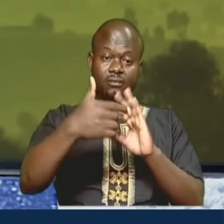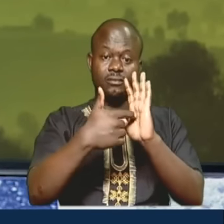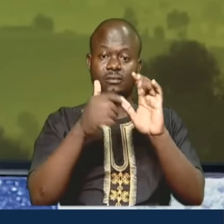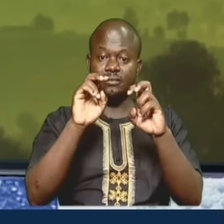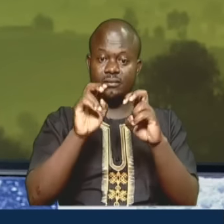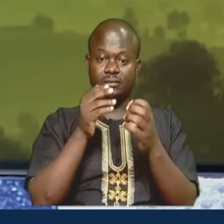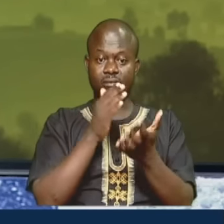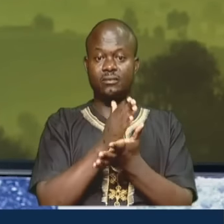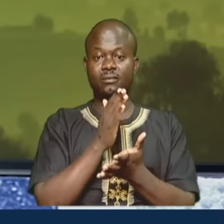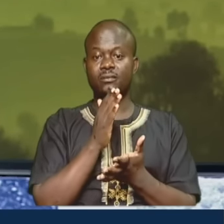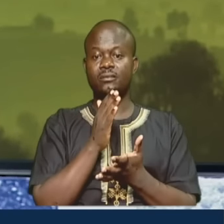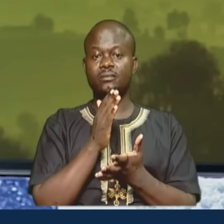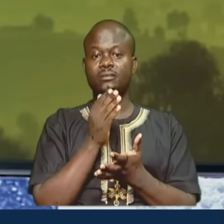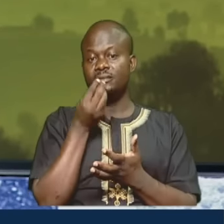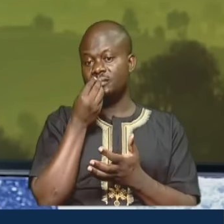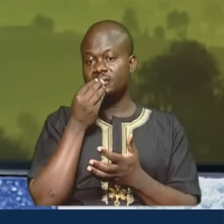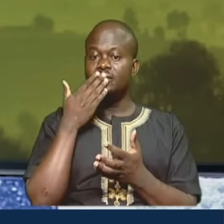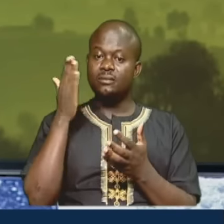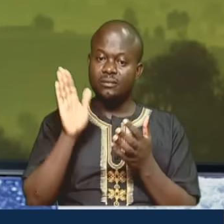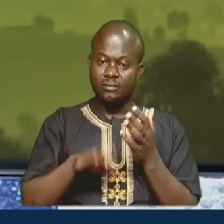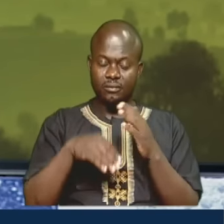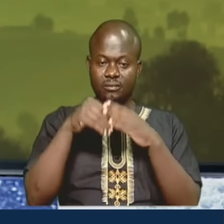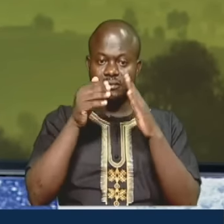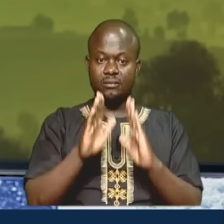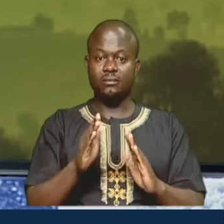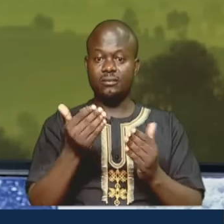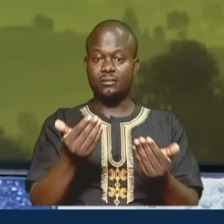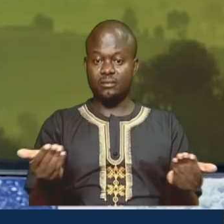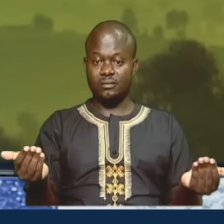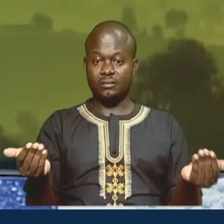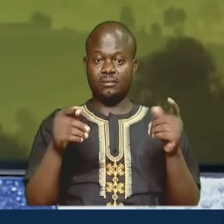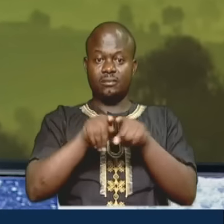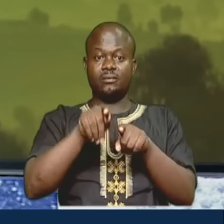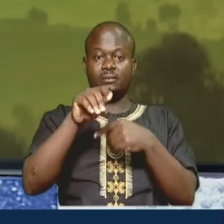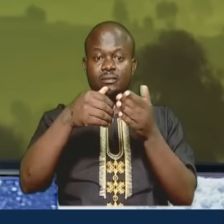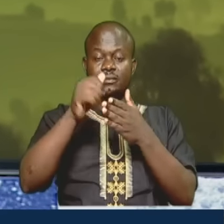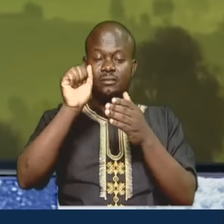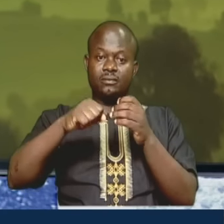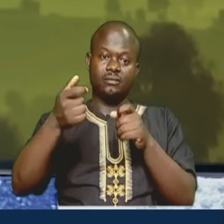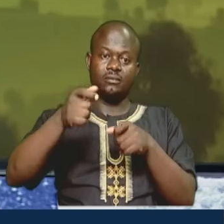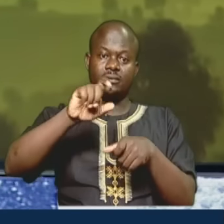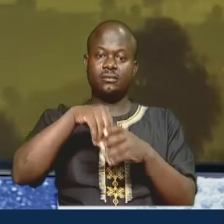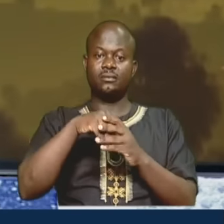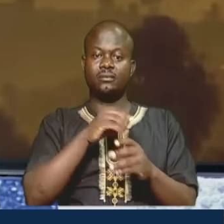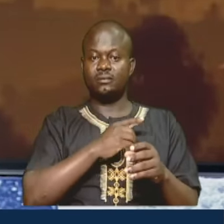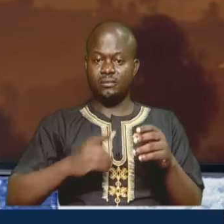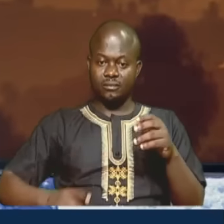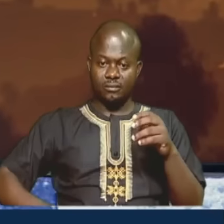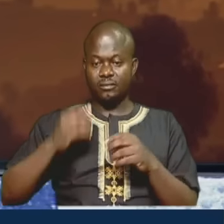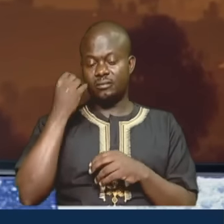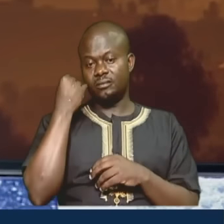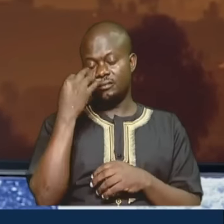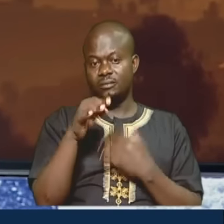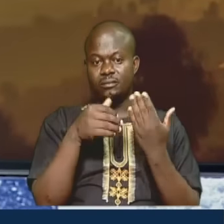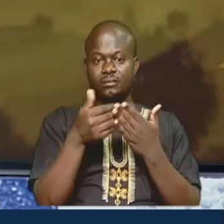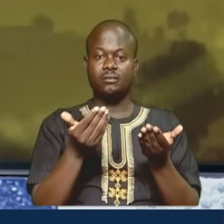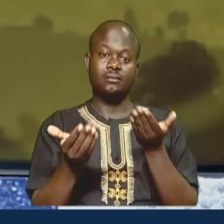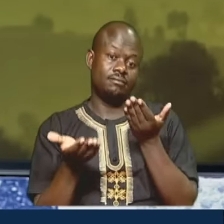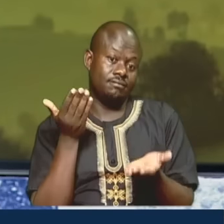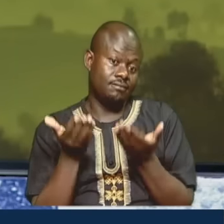nyine imirire mibi umuntu akiri umwana nayo ishobora kongera ibyago bya diabete niba umwana wenda